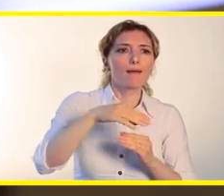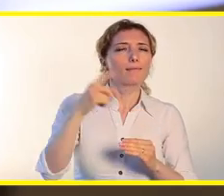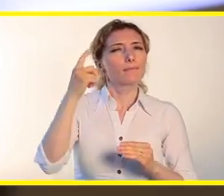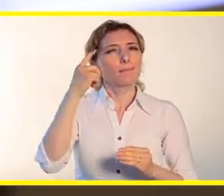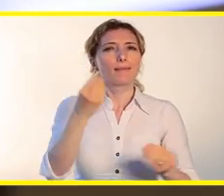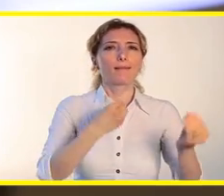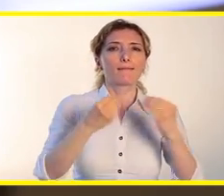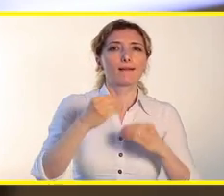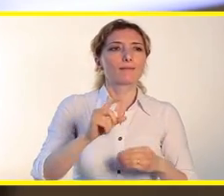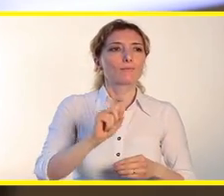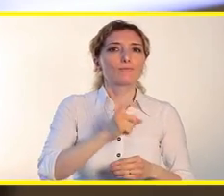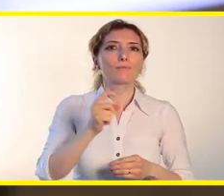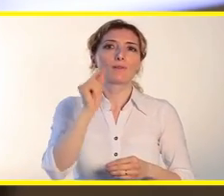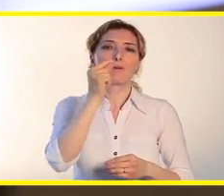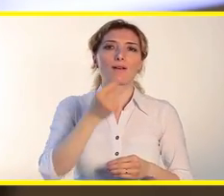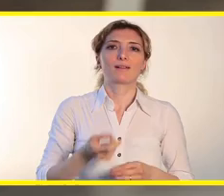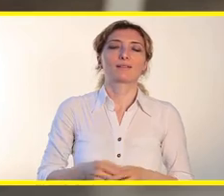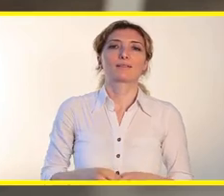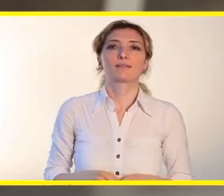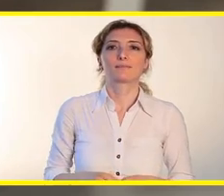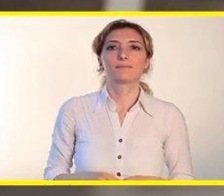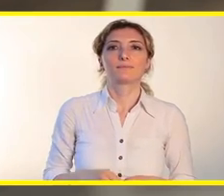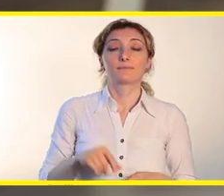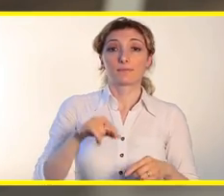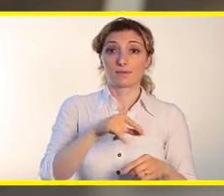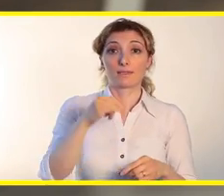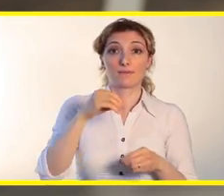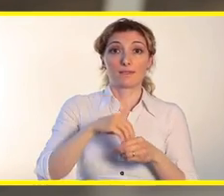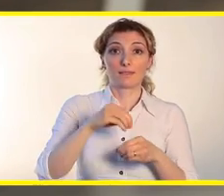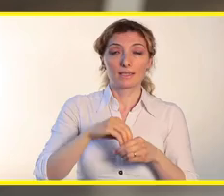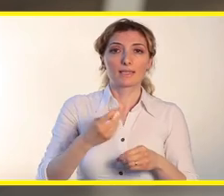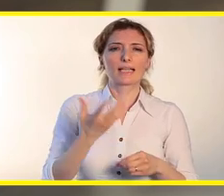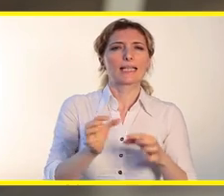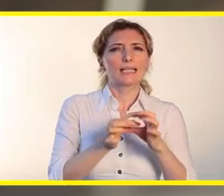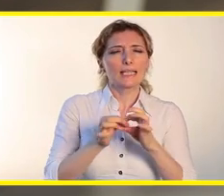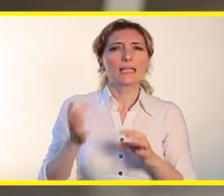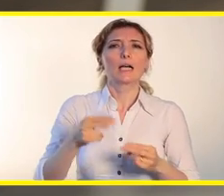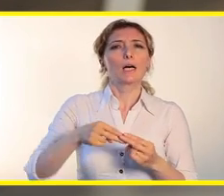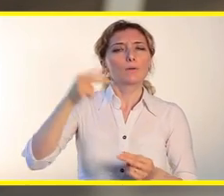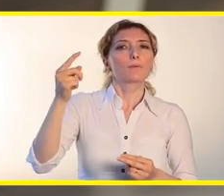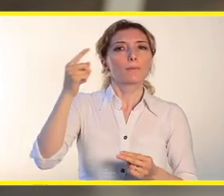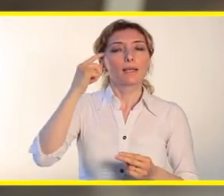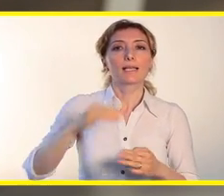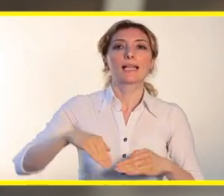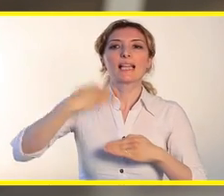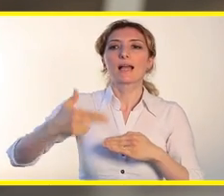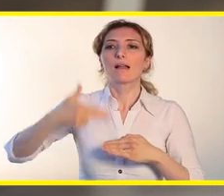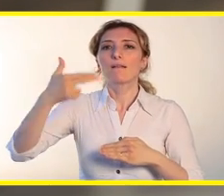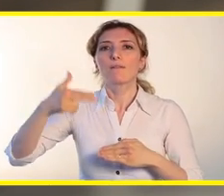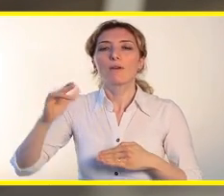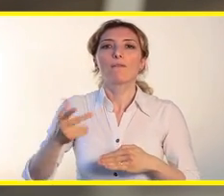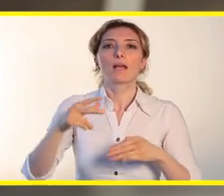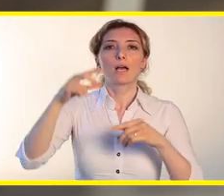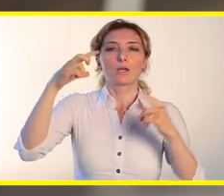ve daha fazlasını yapmanızı kolaylaştırır. HTC One M9 ile ilgili daha detaylı bilgiye diğer